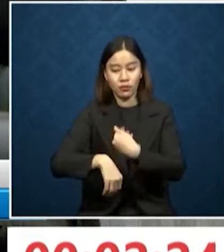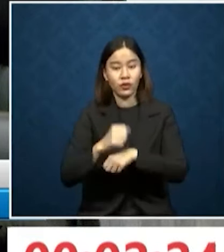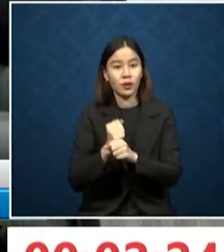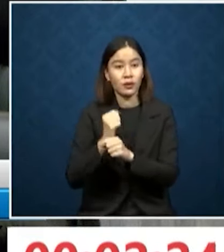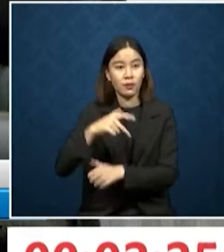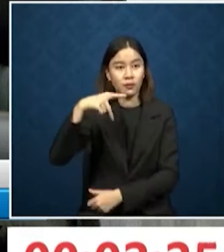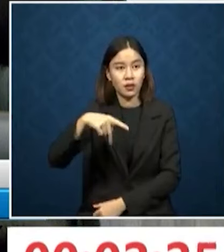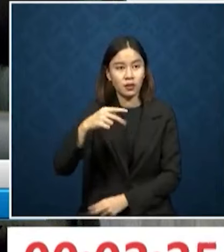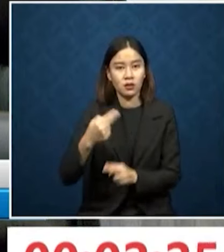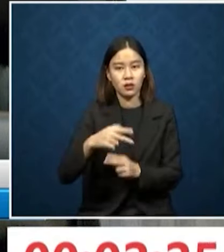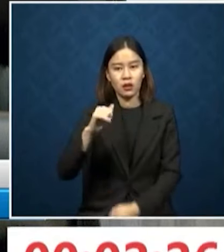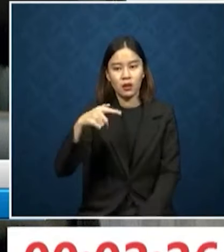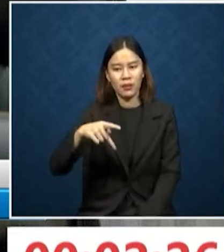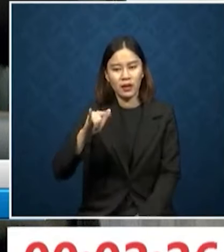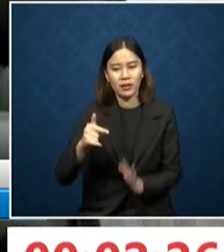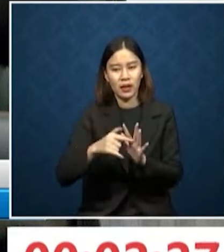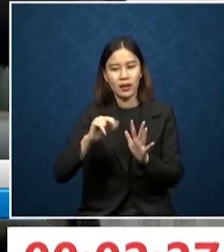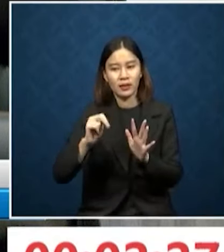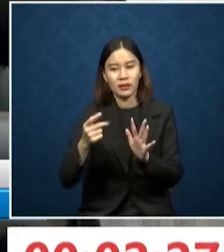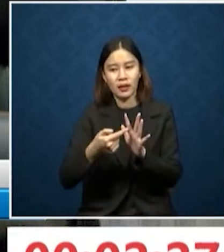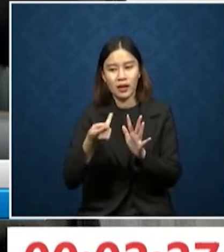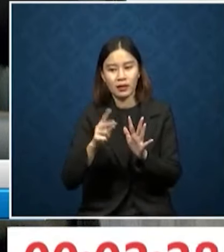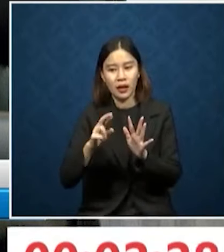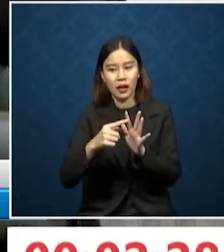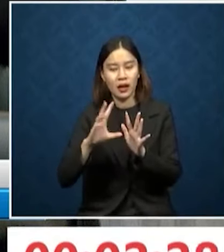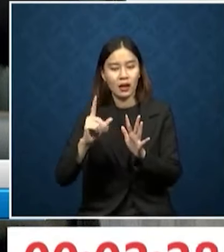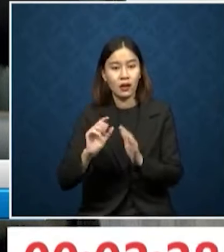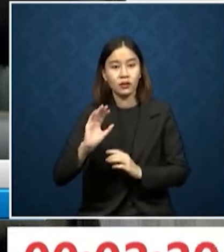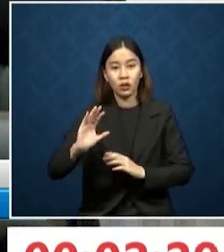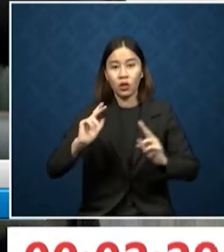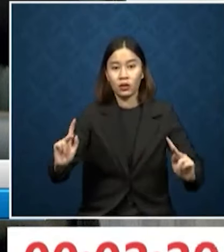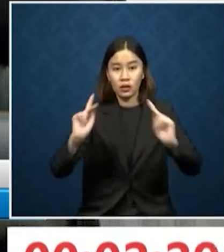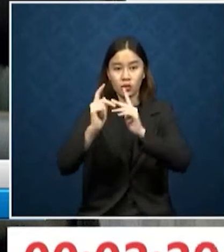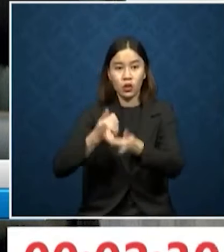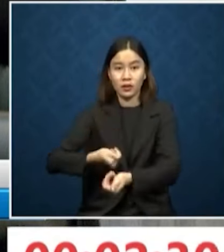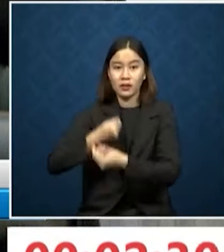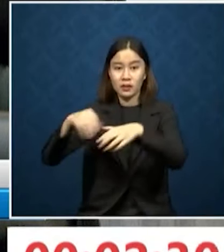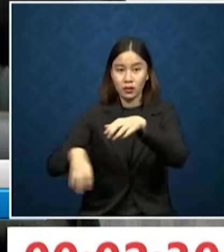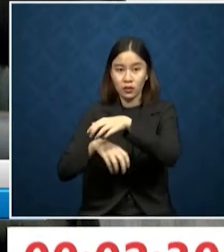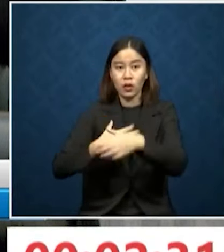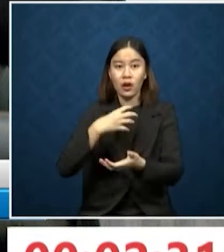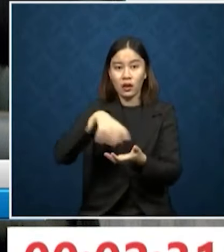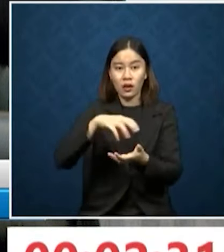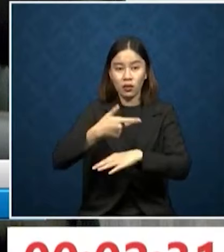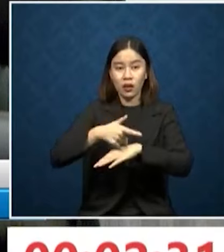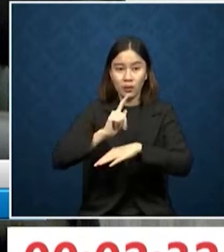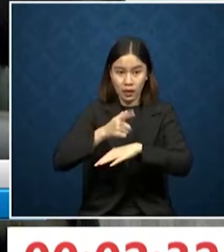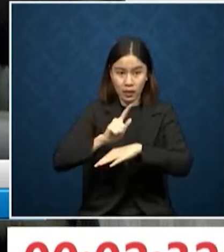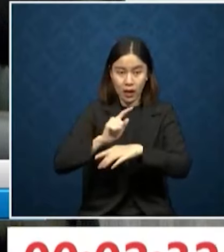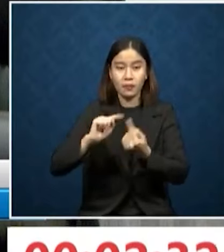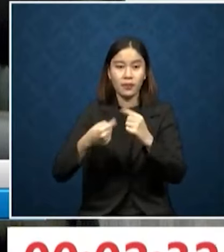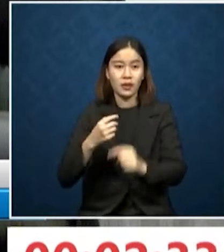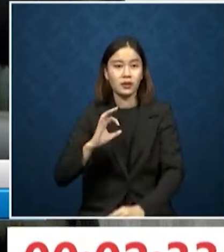กิจพญานาคราชครับเป็นของกระทรวงเกษตรและสหกรณ์ซึ่งจะขอเล่าให้ท่านประธานเ